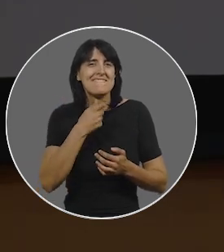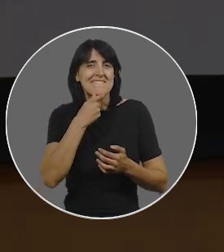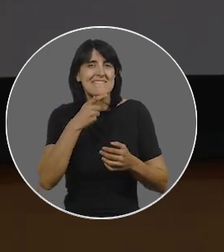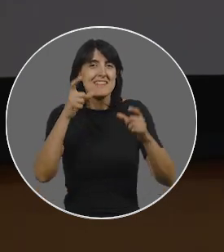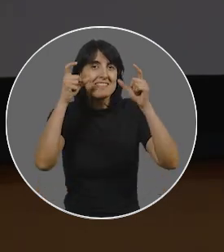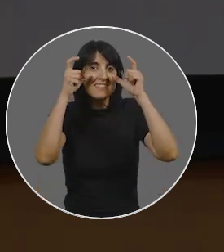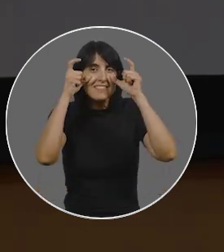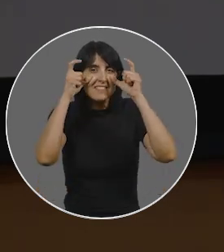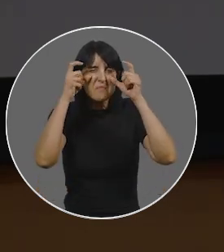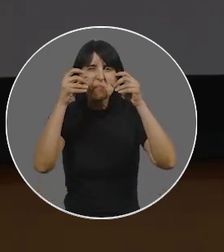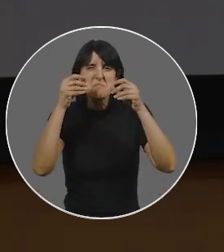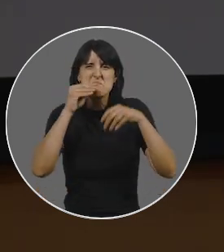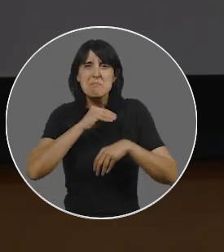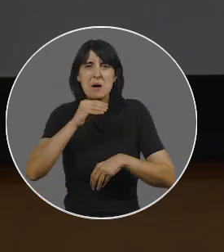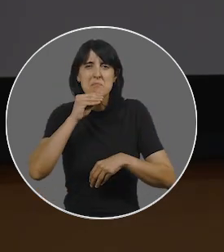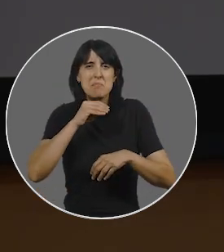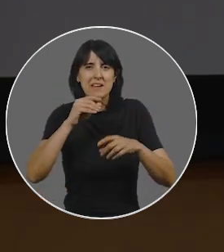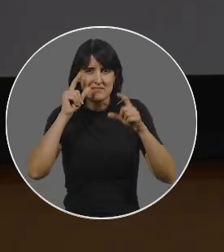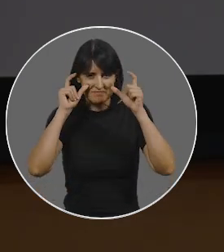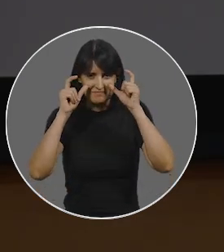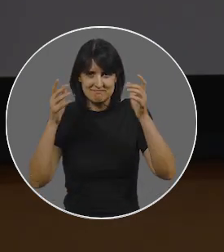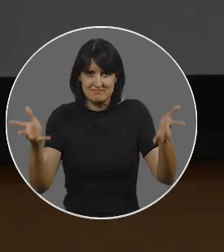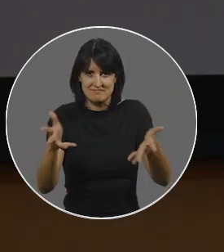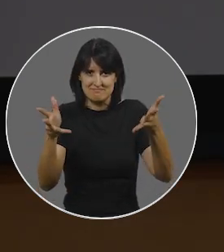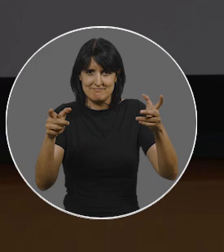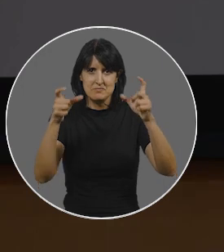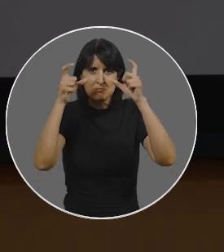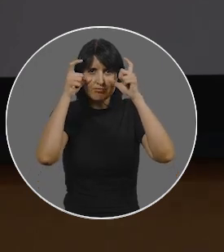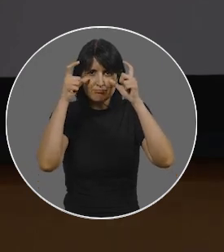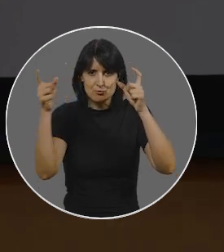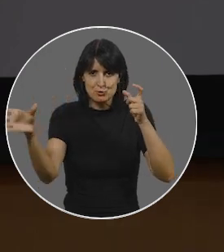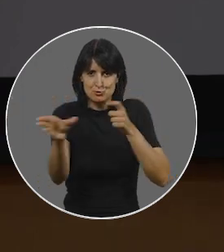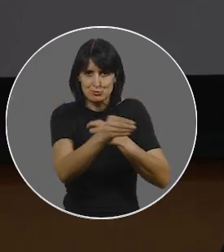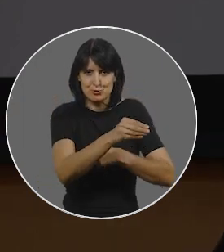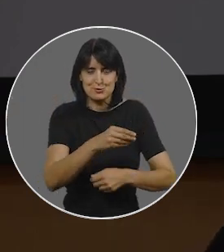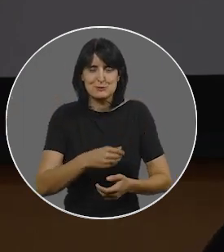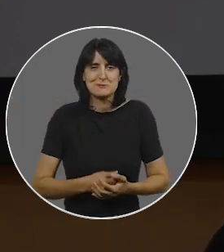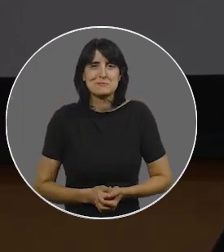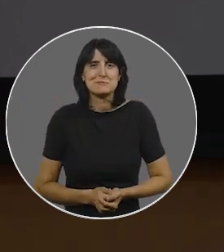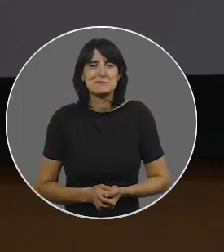us poséssiu aquestes ulleres de paper. Us convido a posar-vos-les.